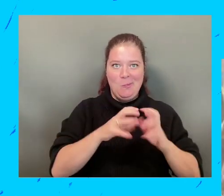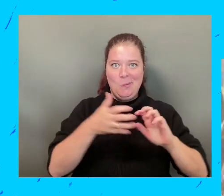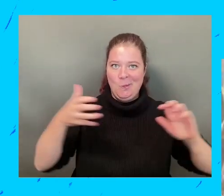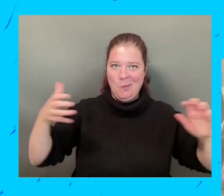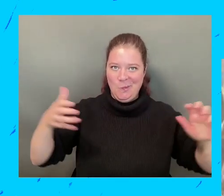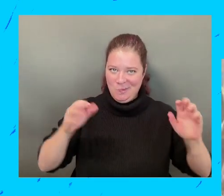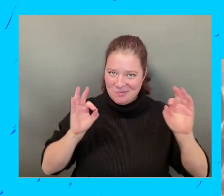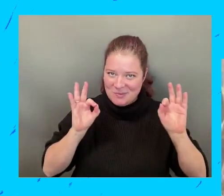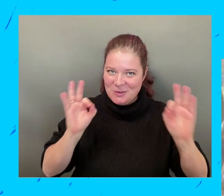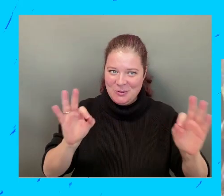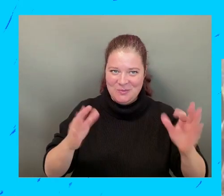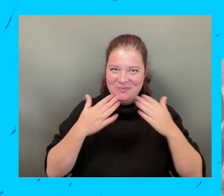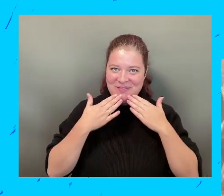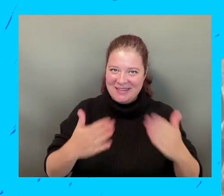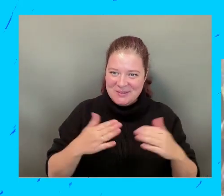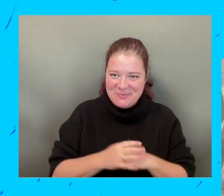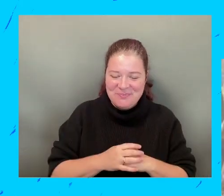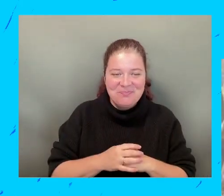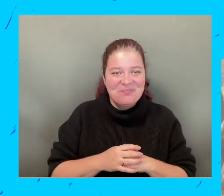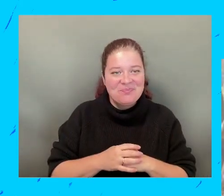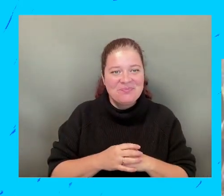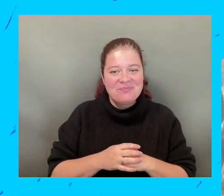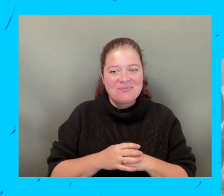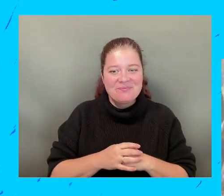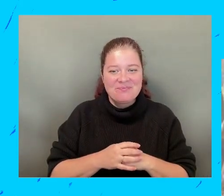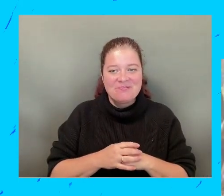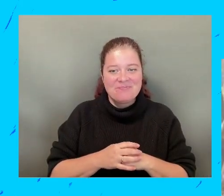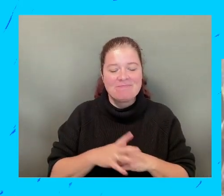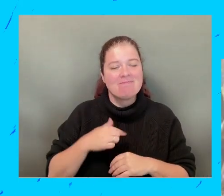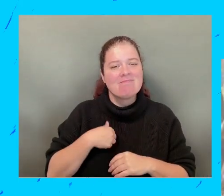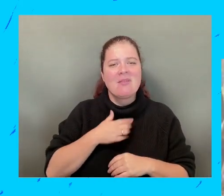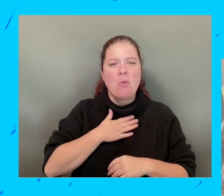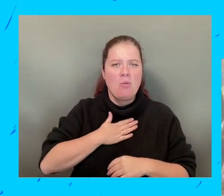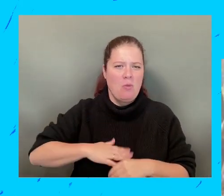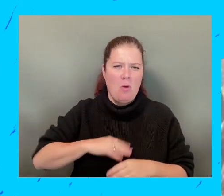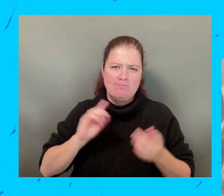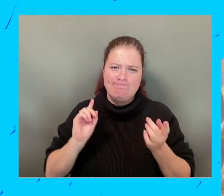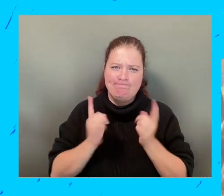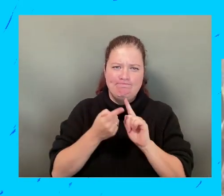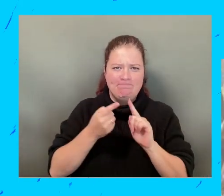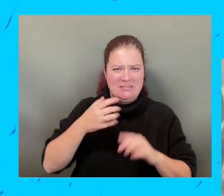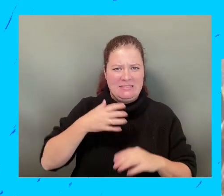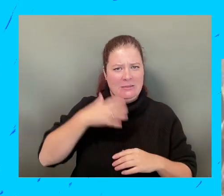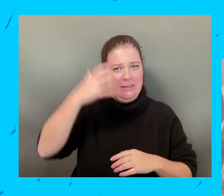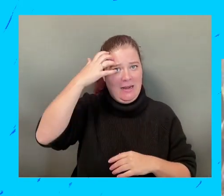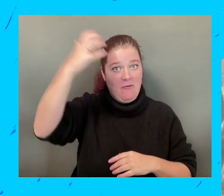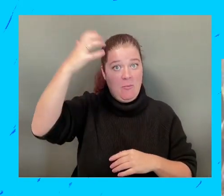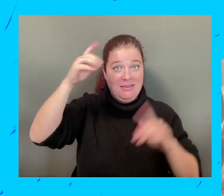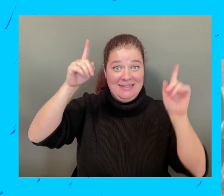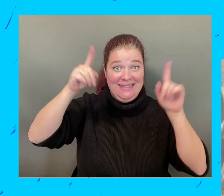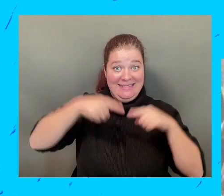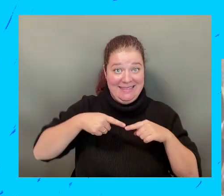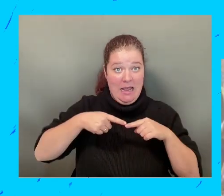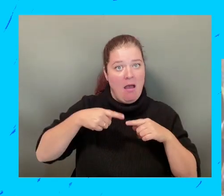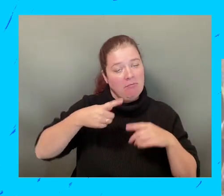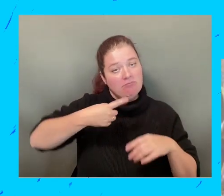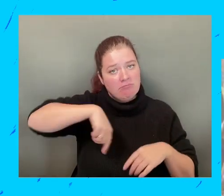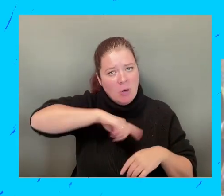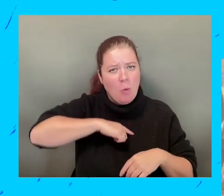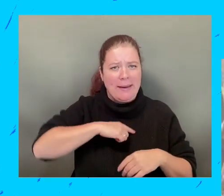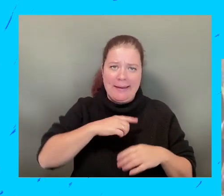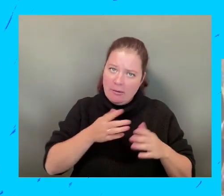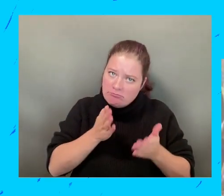prononcé. Merci. Je voudrais vous dire ce que nous faisons comme gouvernement. Nous sommes